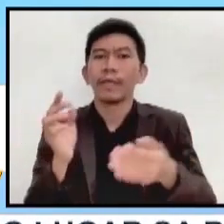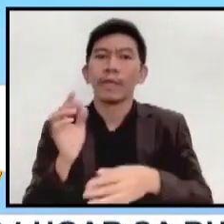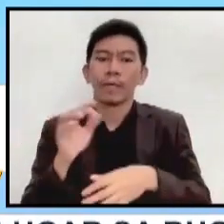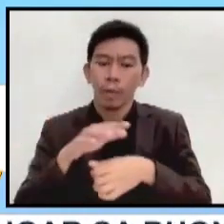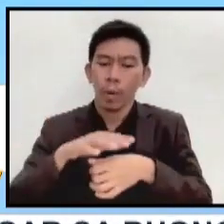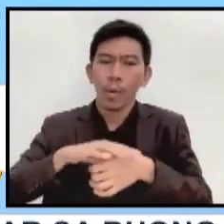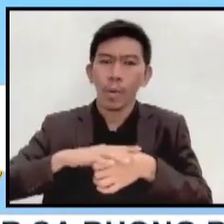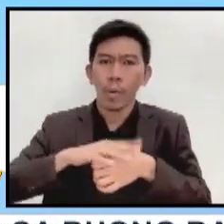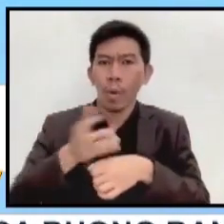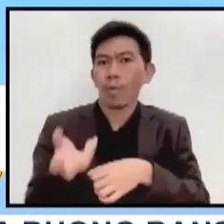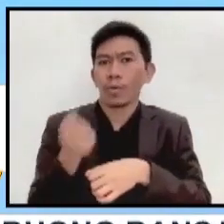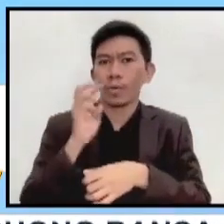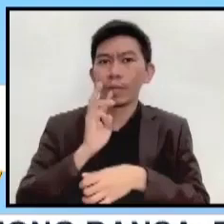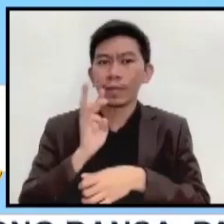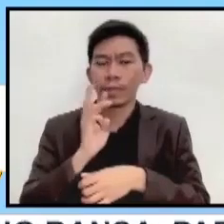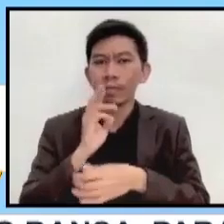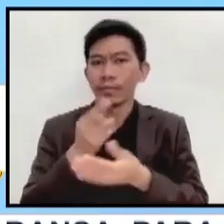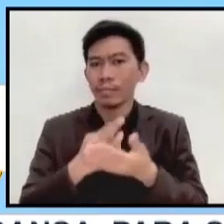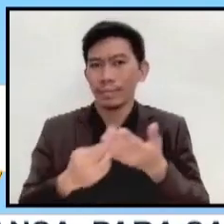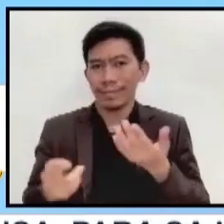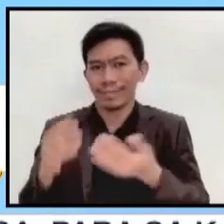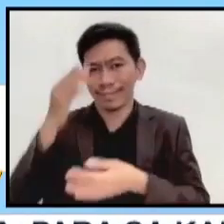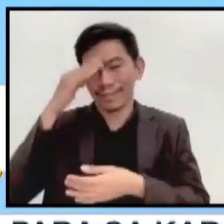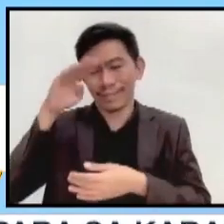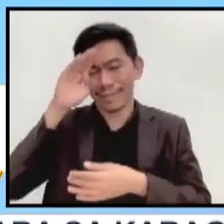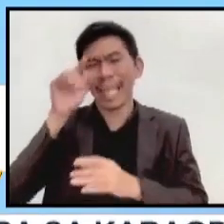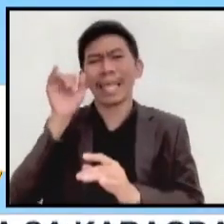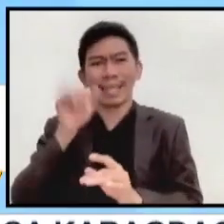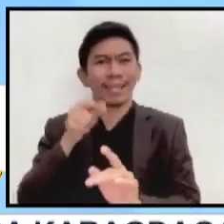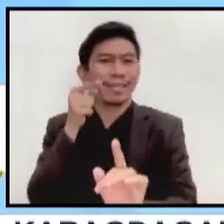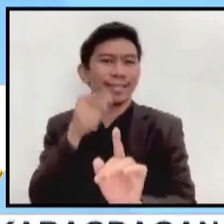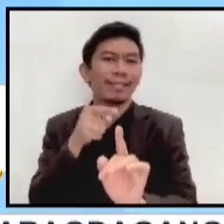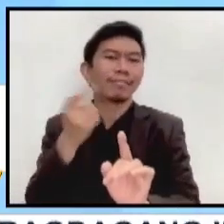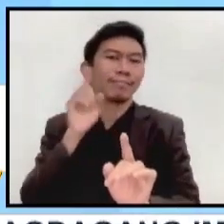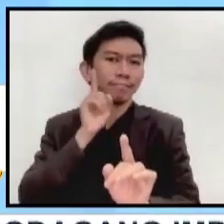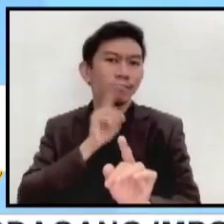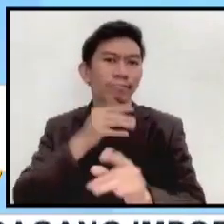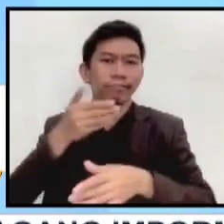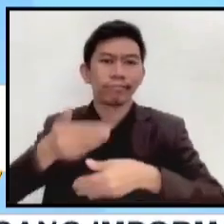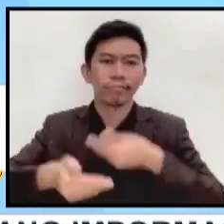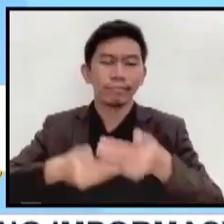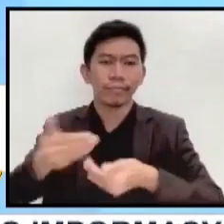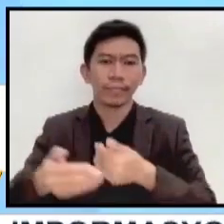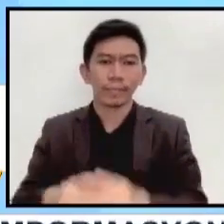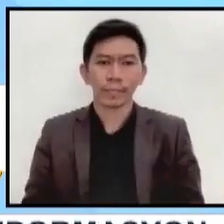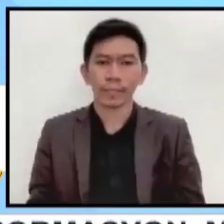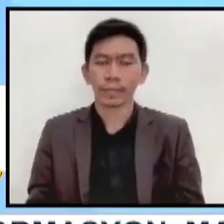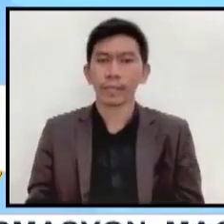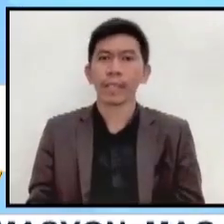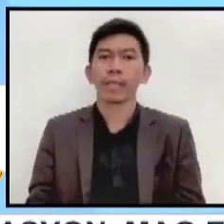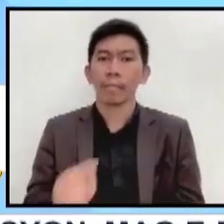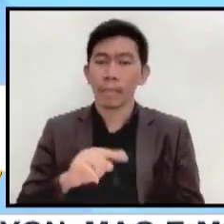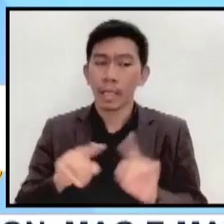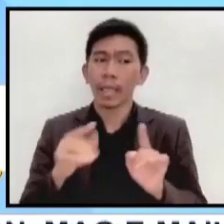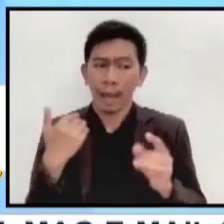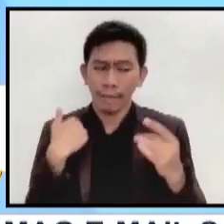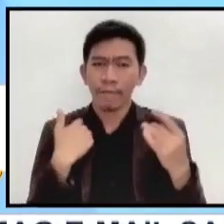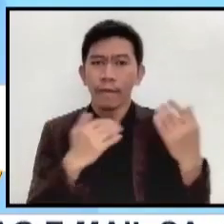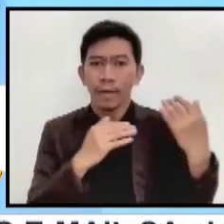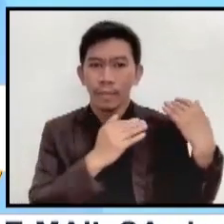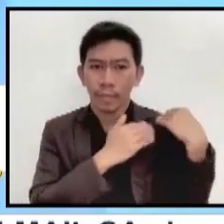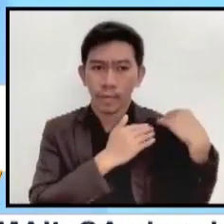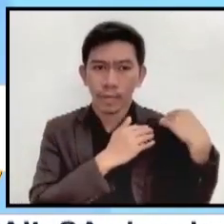purpose natin para mas maayos po yung procedure. Yung mandato natin sa irrigation, yung pa rin huunahin natin talaga, pero yun, para